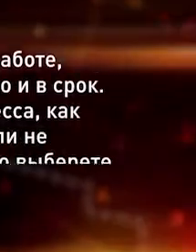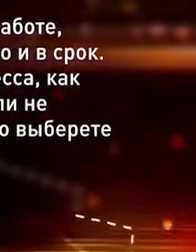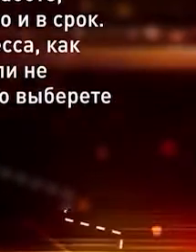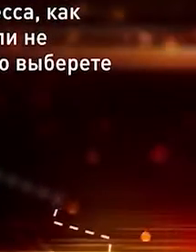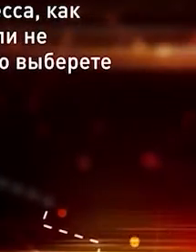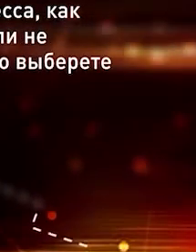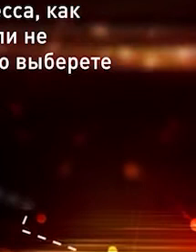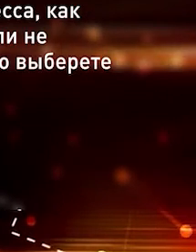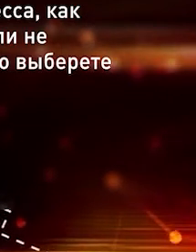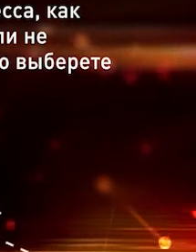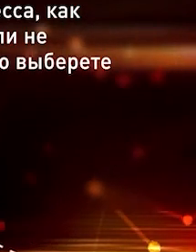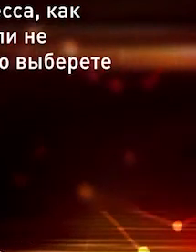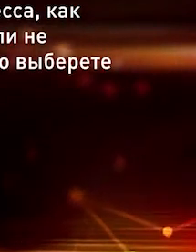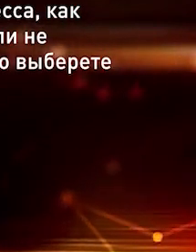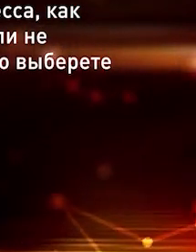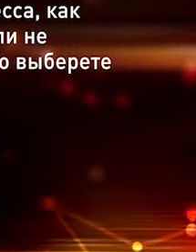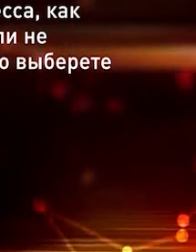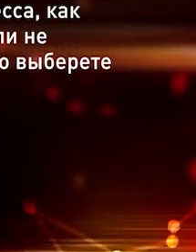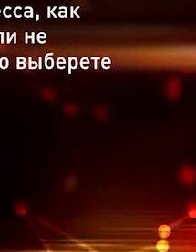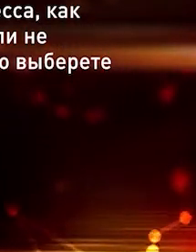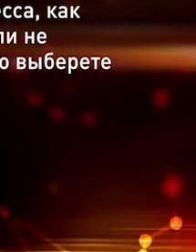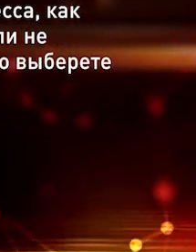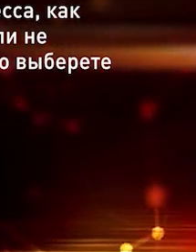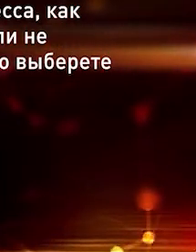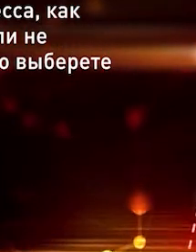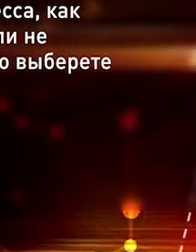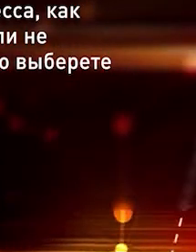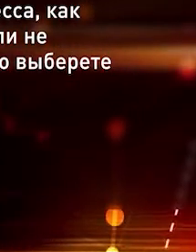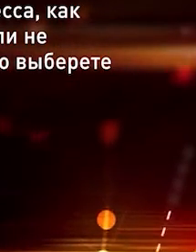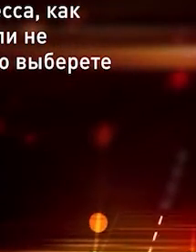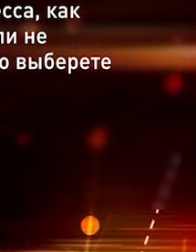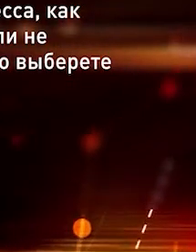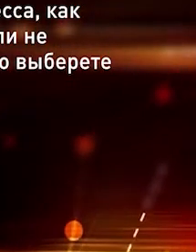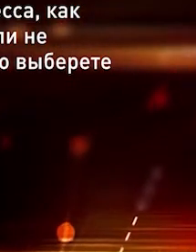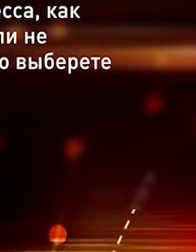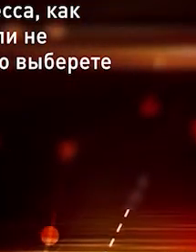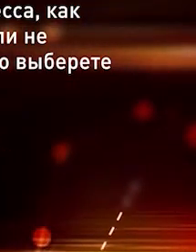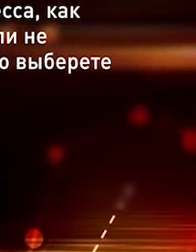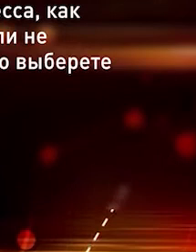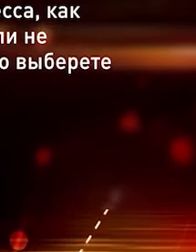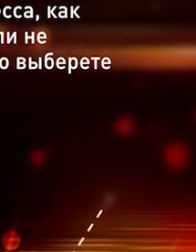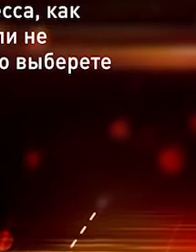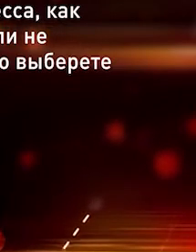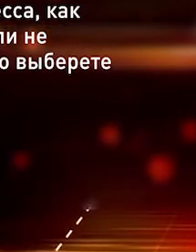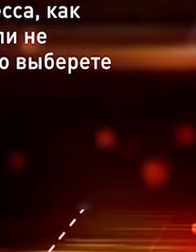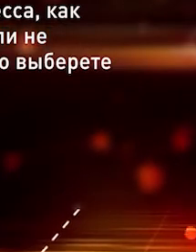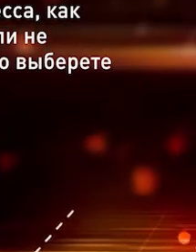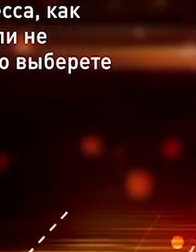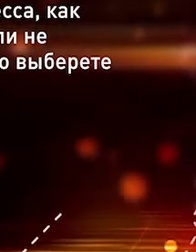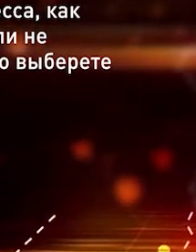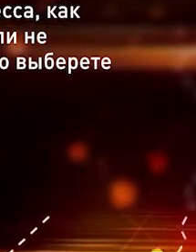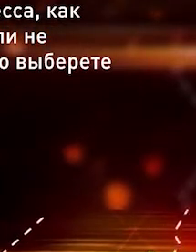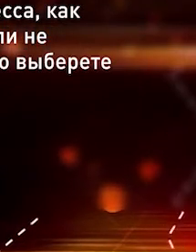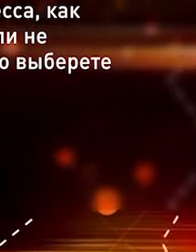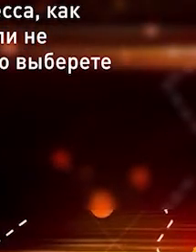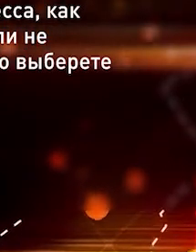Овнам нужно быть дотошнее в работе, чтобы выполнить ее качественно и в срок. Ничто так не отвлекает от процесса, как собственные темные мысли. Если не